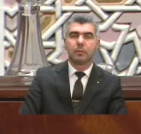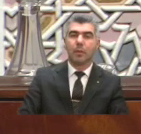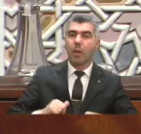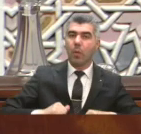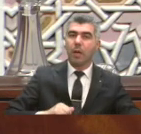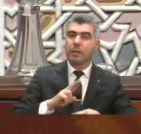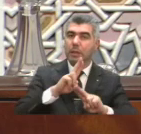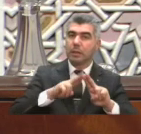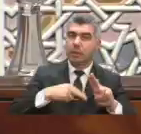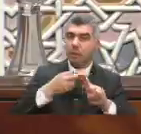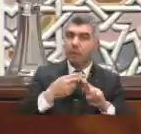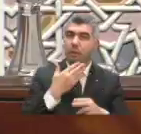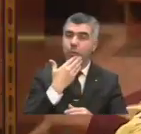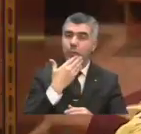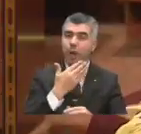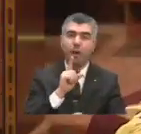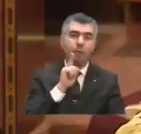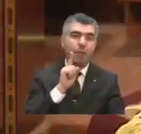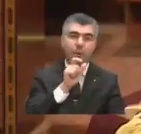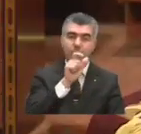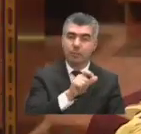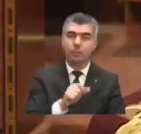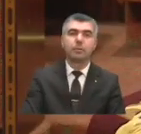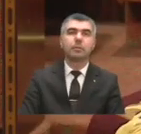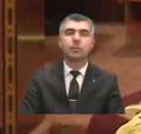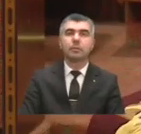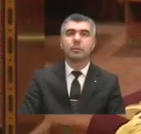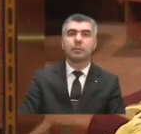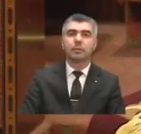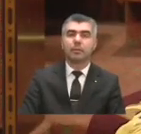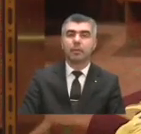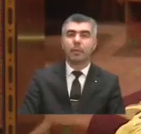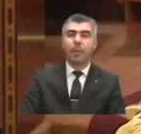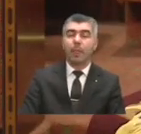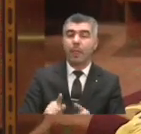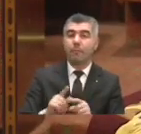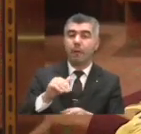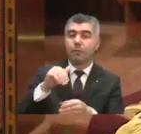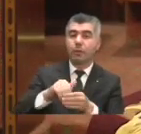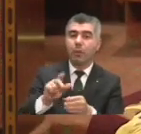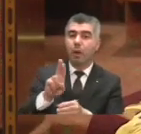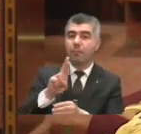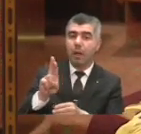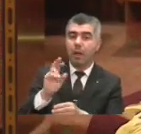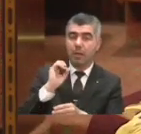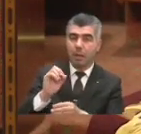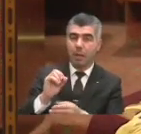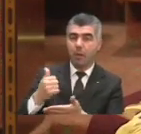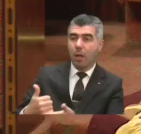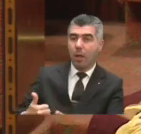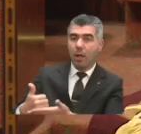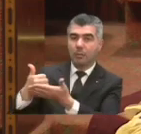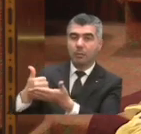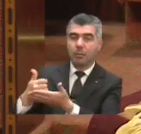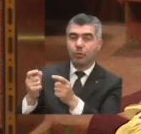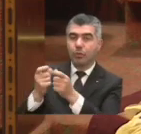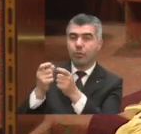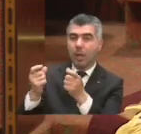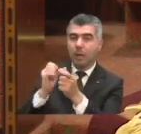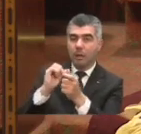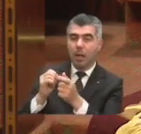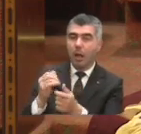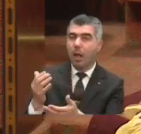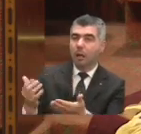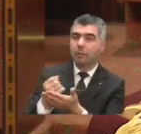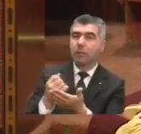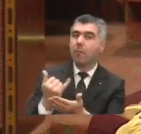شكرا السيدة النائبة المحترمة. أظن أن صندوق محمد السادس للاستثمار هو مكسب